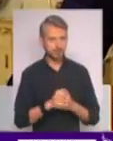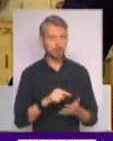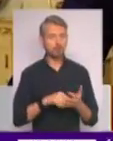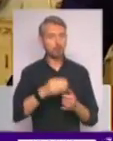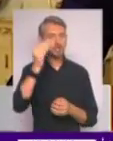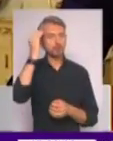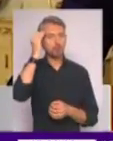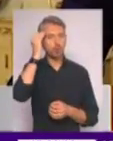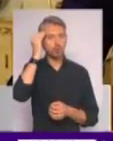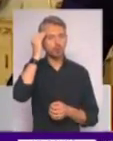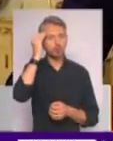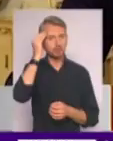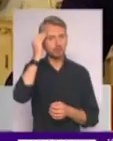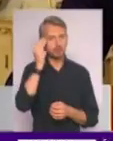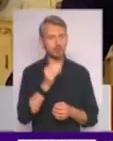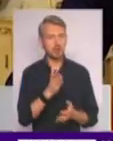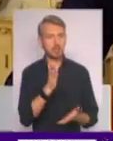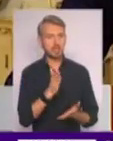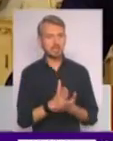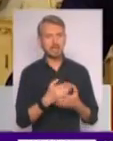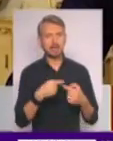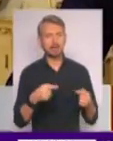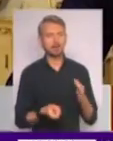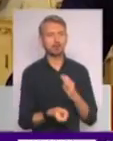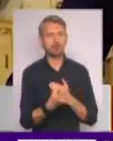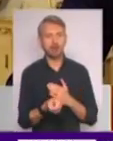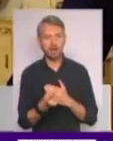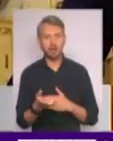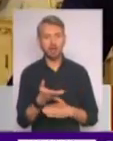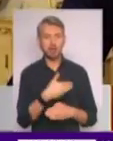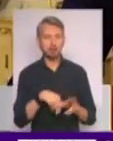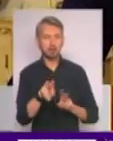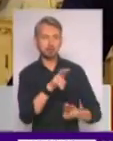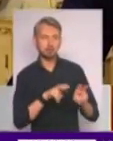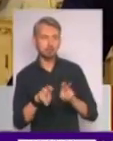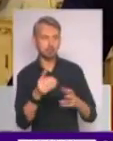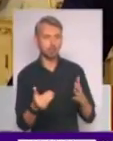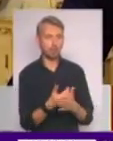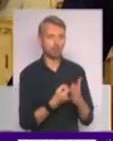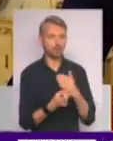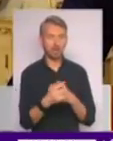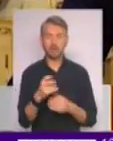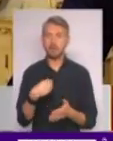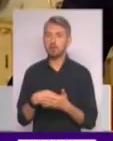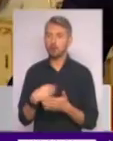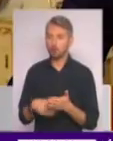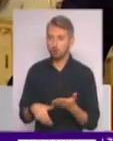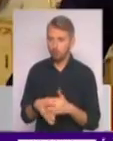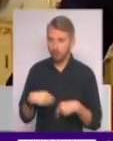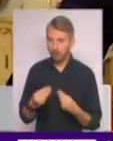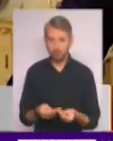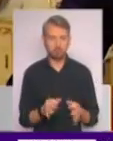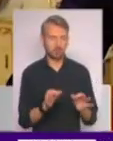зору, ну, скажімо так, є різні джерела, і ми диверсифікуємо. На матеріальну допомогу даєте? Допомоги,